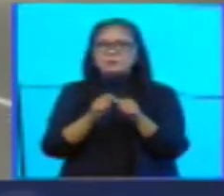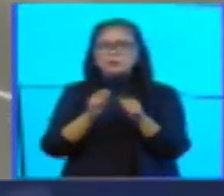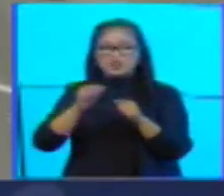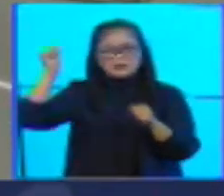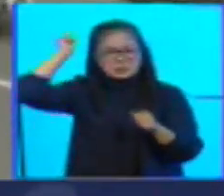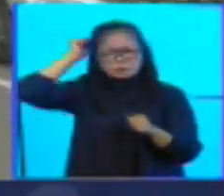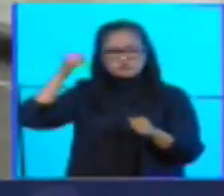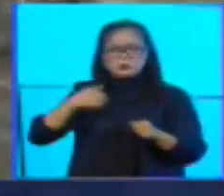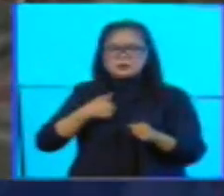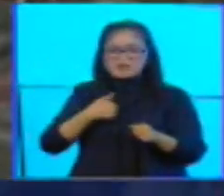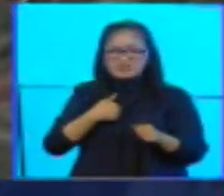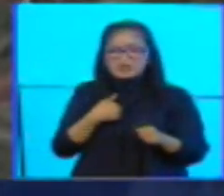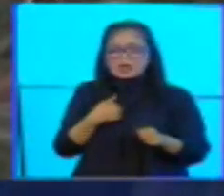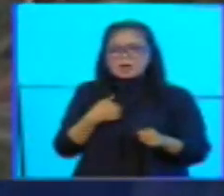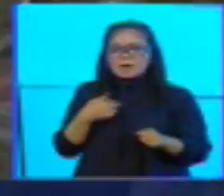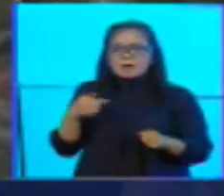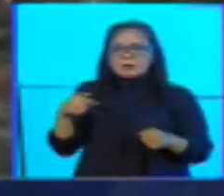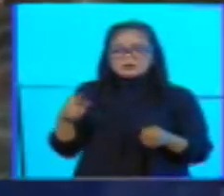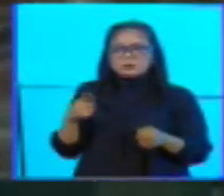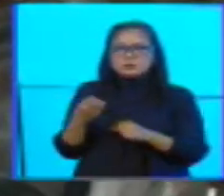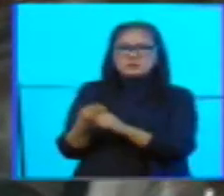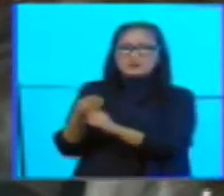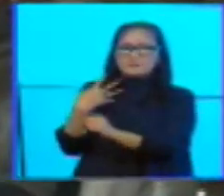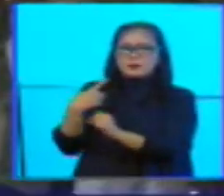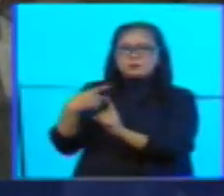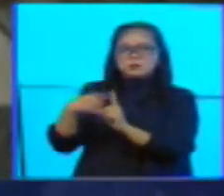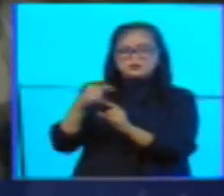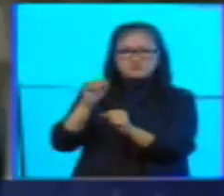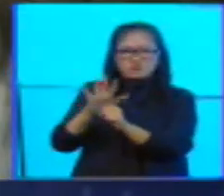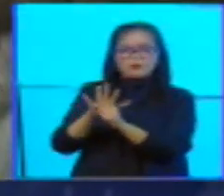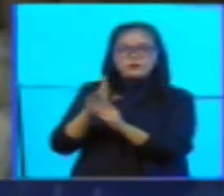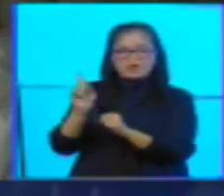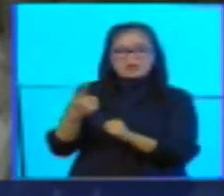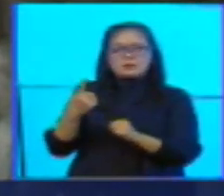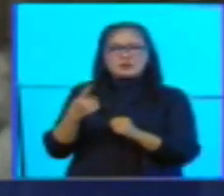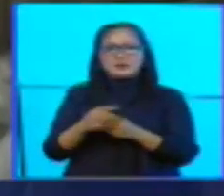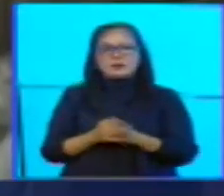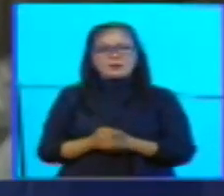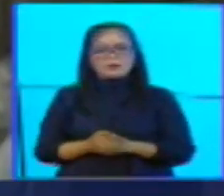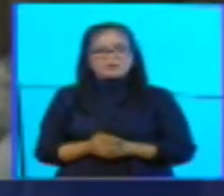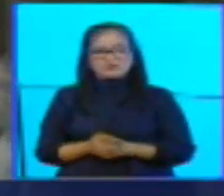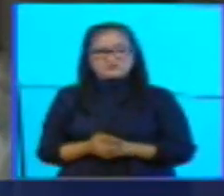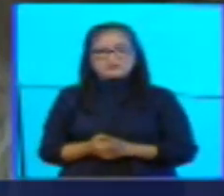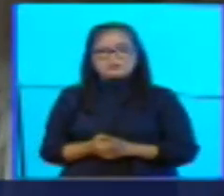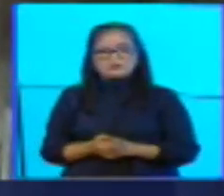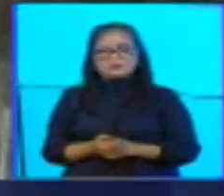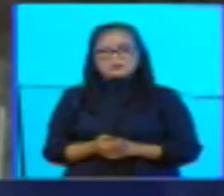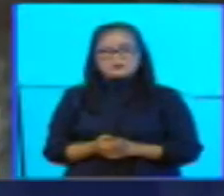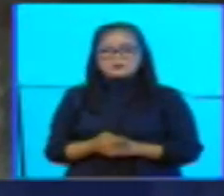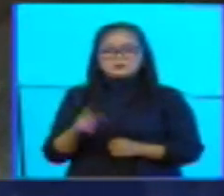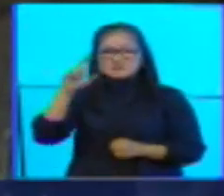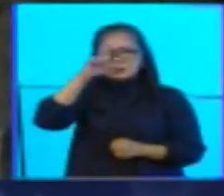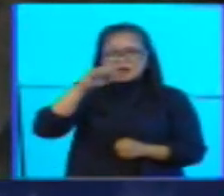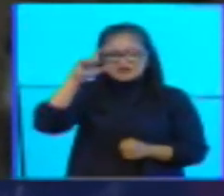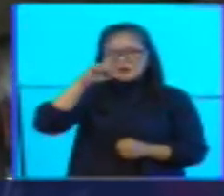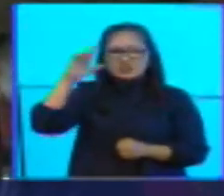COVID. Berada di RSUD Kota Bekasi. Belum dapat. Baru hari ini. Agak sulit hari ini, Pak.